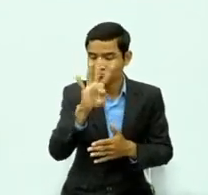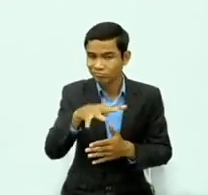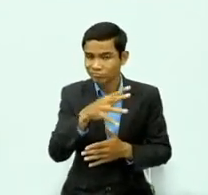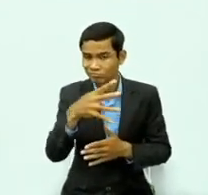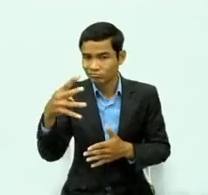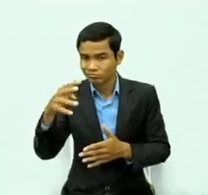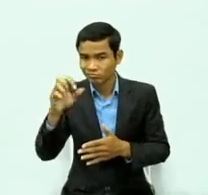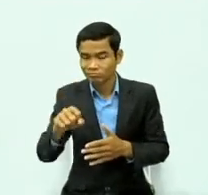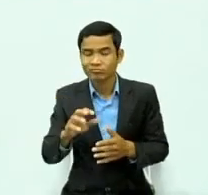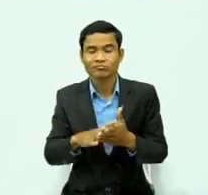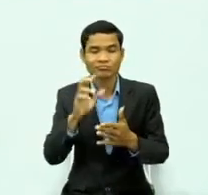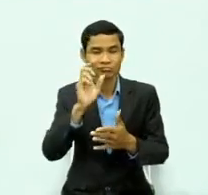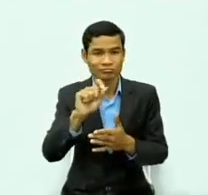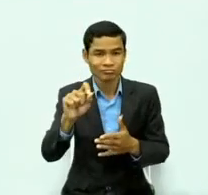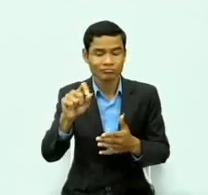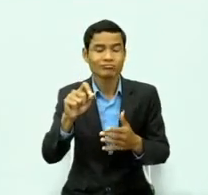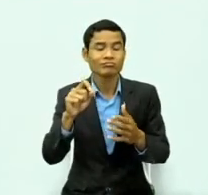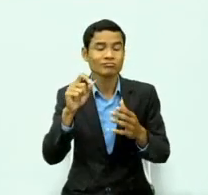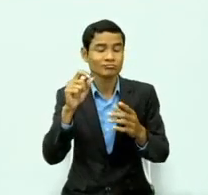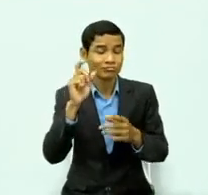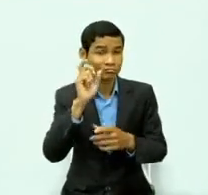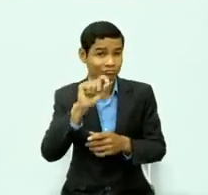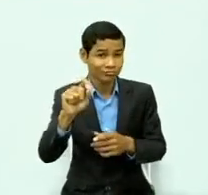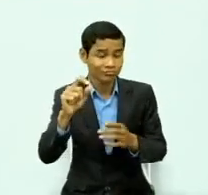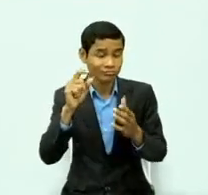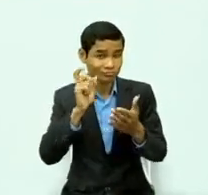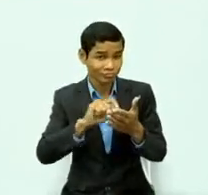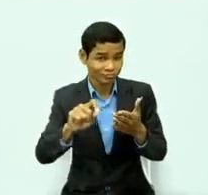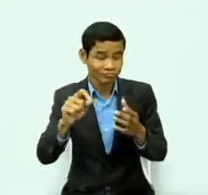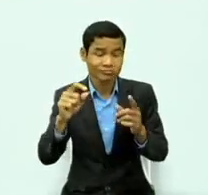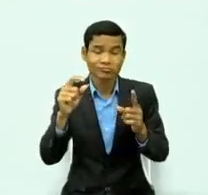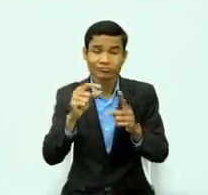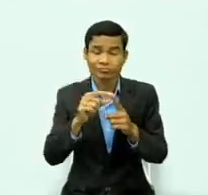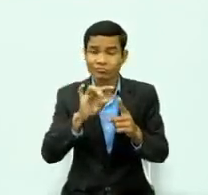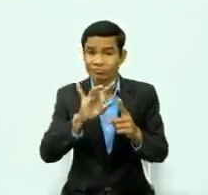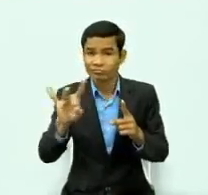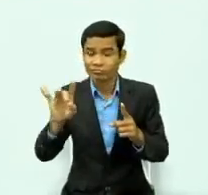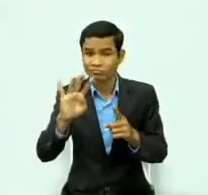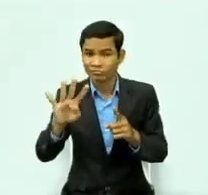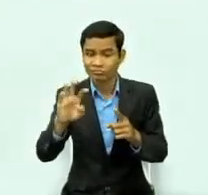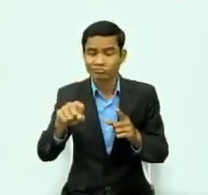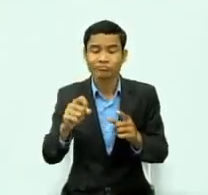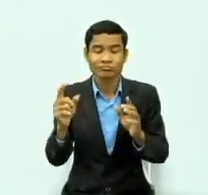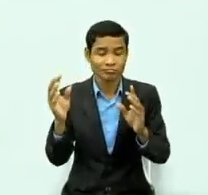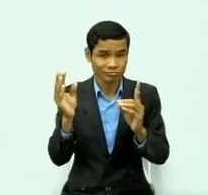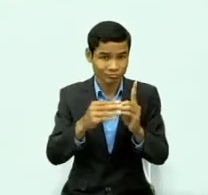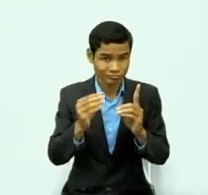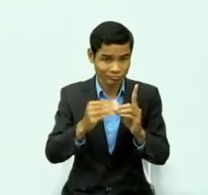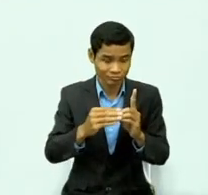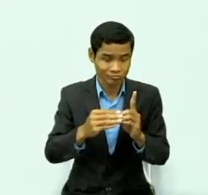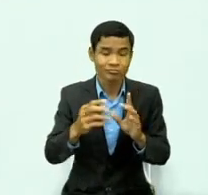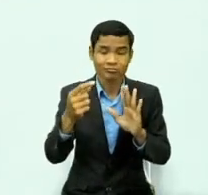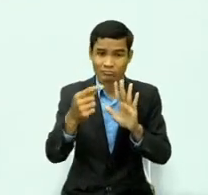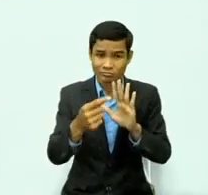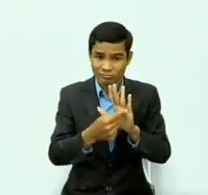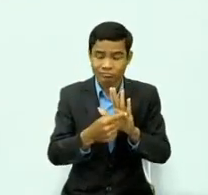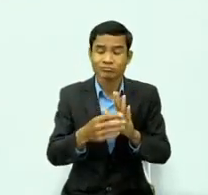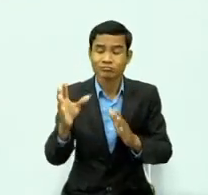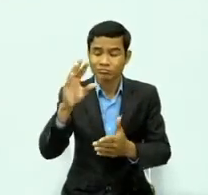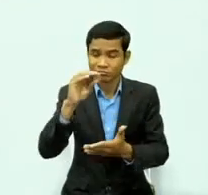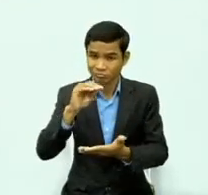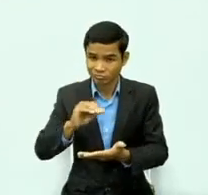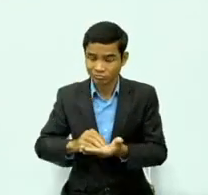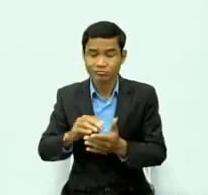សរសេរព្យាង្គចំនួន4ណាដែលផ្សំជាអក្សរ4ផ្សំជាមួយនឹងស្រៈអឺដាក់ចូលក្នុងសៀវភៅមេរៀនរ